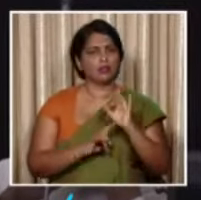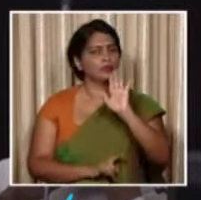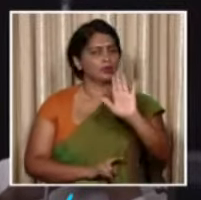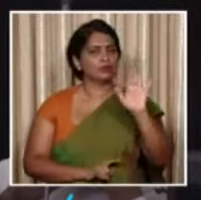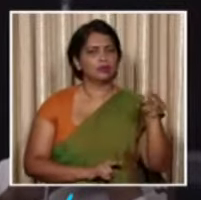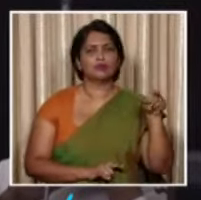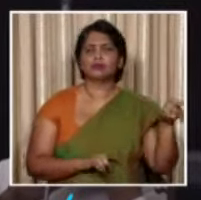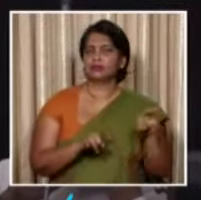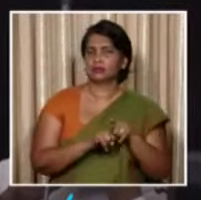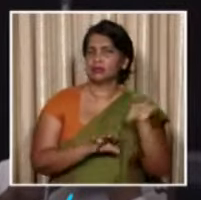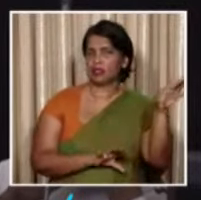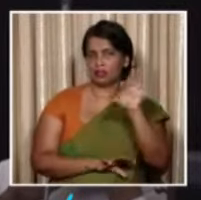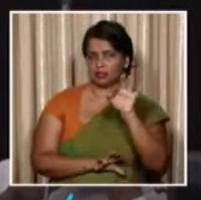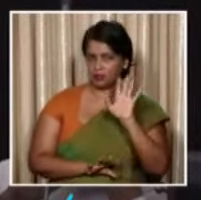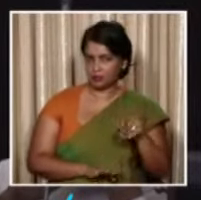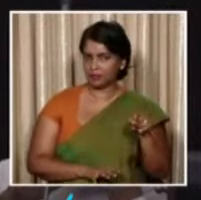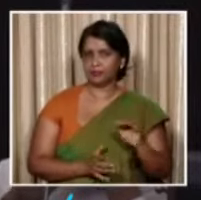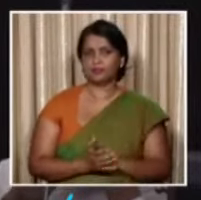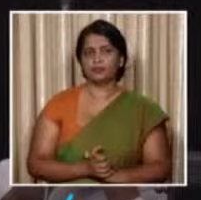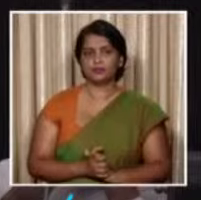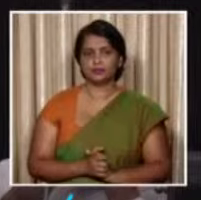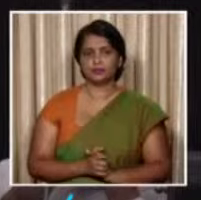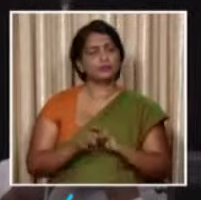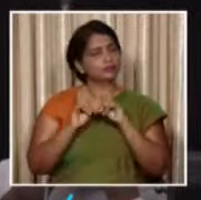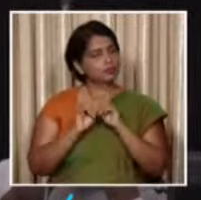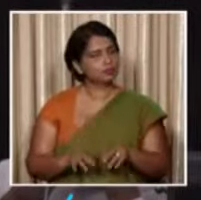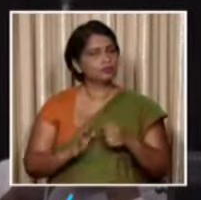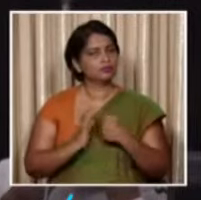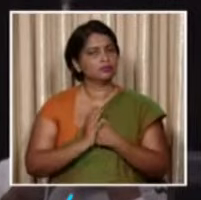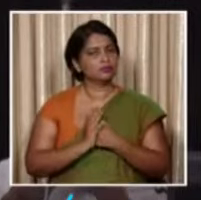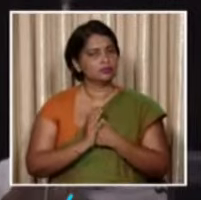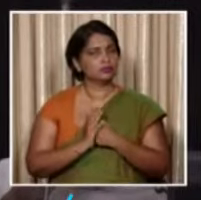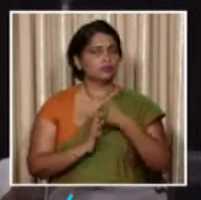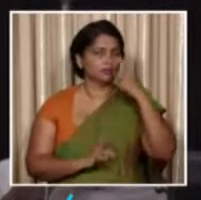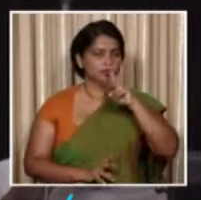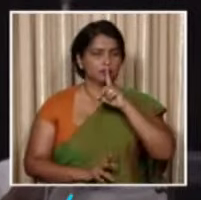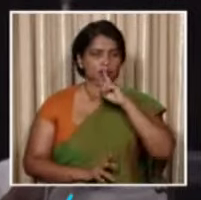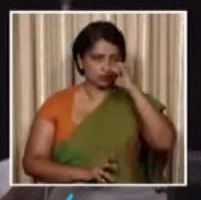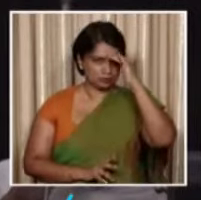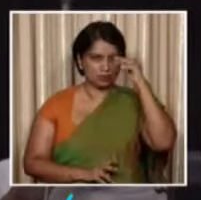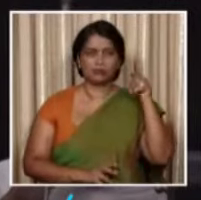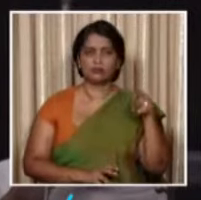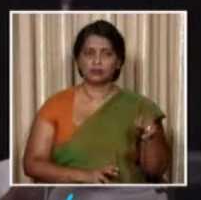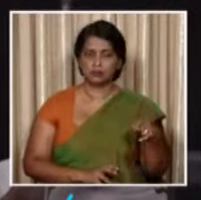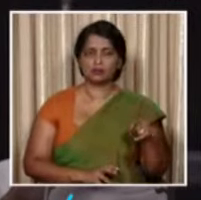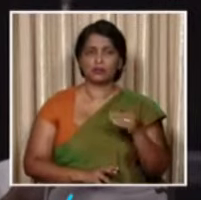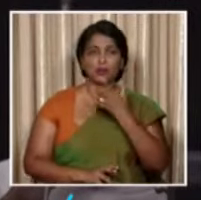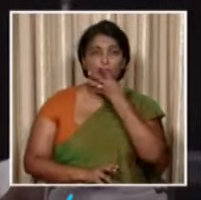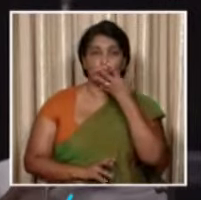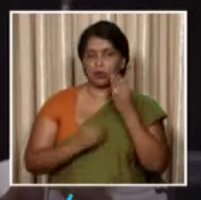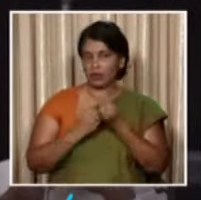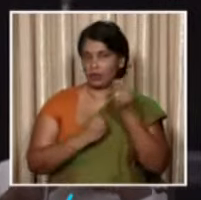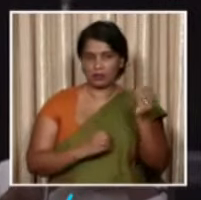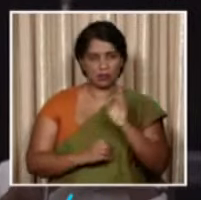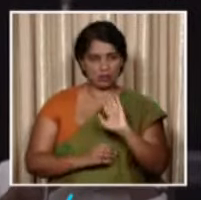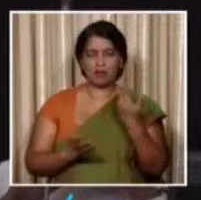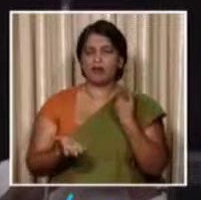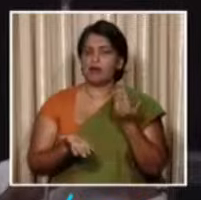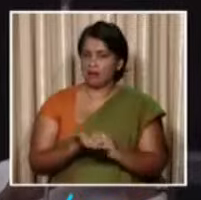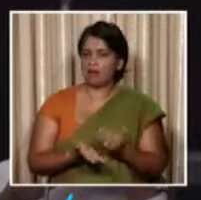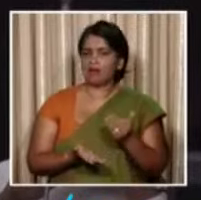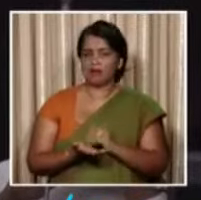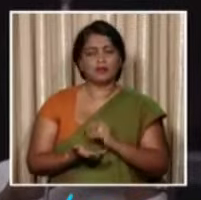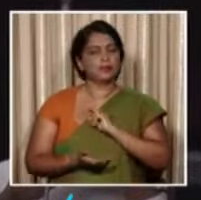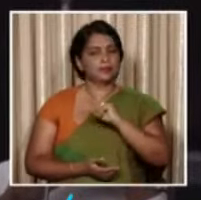ඉතින් ඒ අනුව තමයි පත් කිරීම සිදු කළ තියෙන්නේ. ඒ වගේම ගරු නියෝජ්‍ය කතානායකතුමනි, මේ පූර්වාදර්ශ දෙන්න එපා. මම ඔබතුමාගෙන් නැවත නැවත